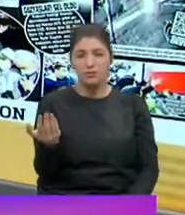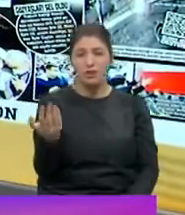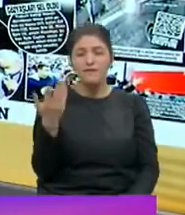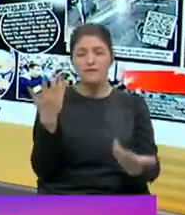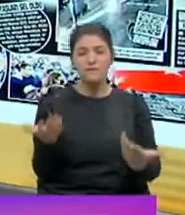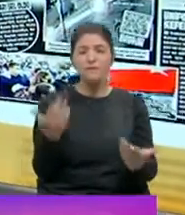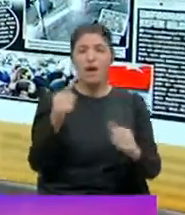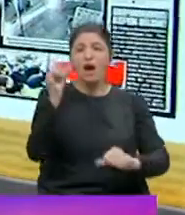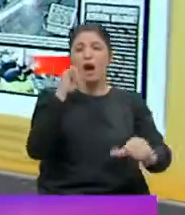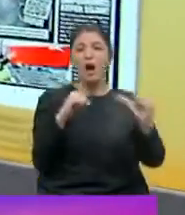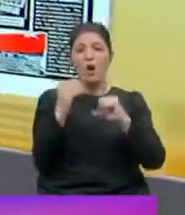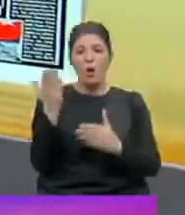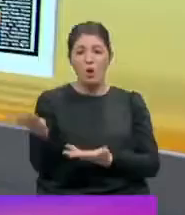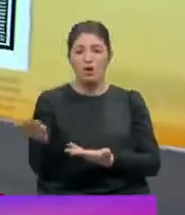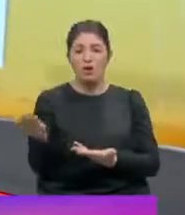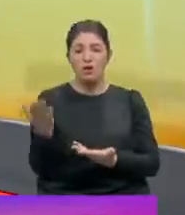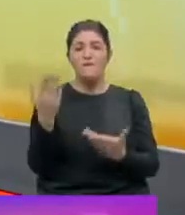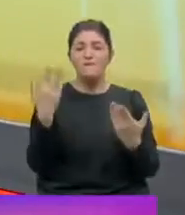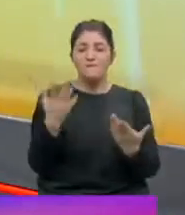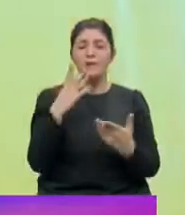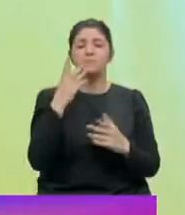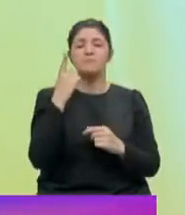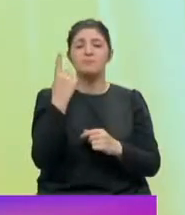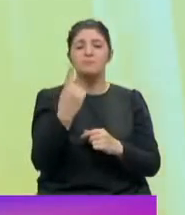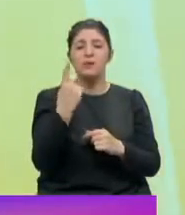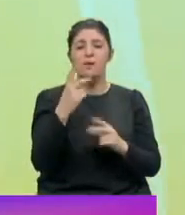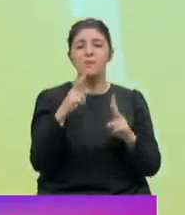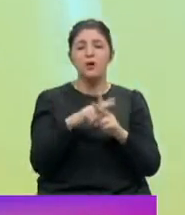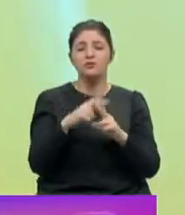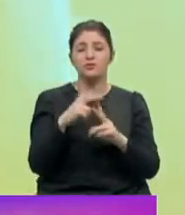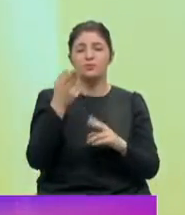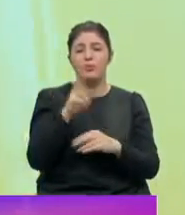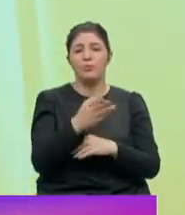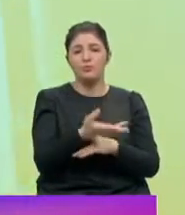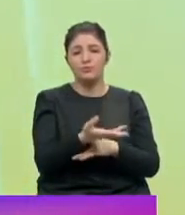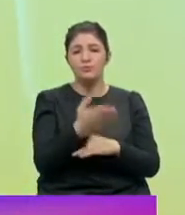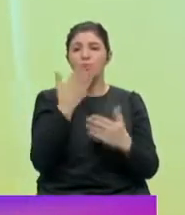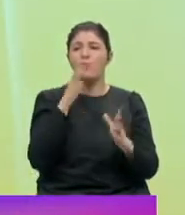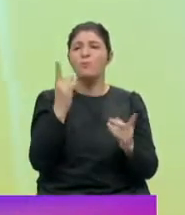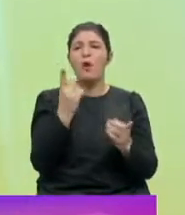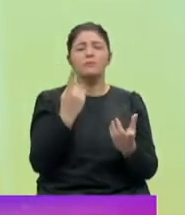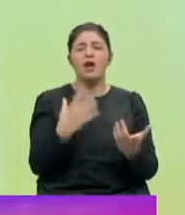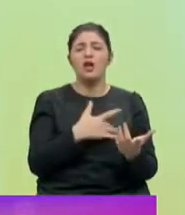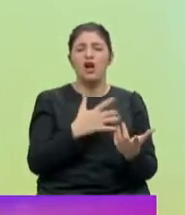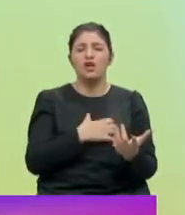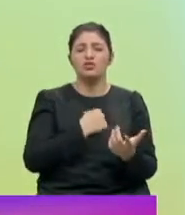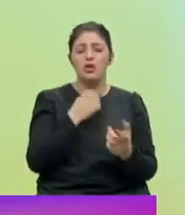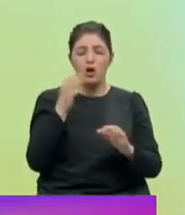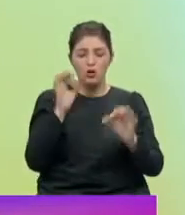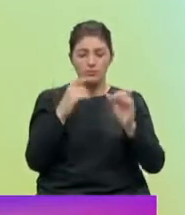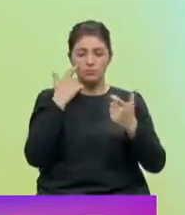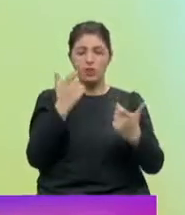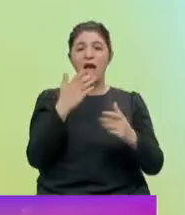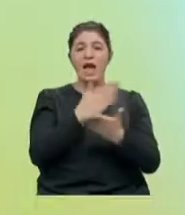Ve alkollü üstelik ve bir polisimizi şehit ettiler. Yok böyle acı. Uygulama